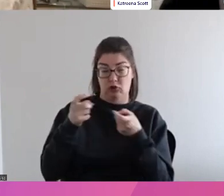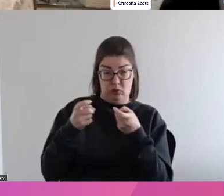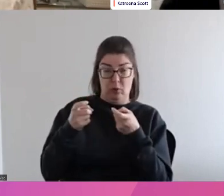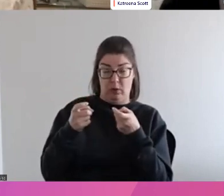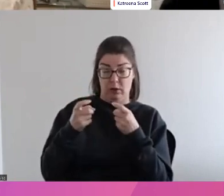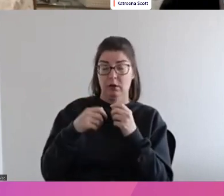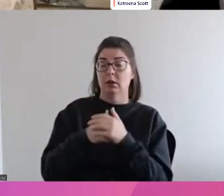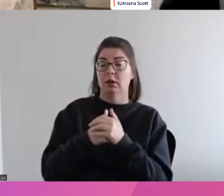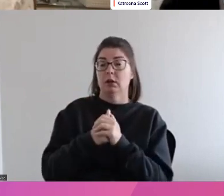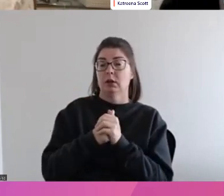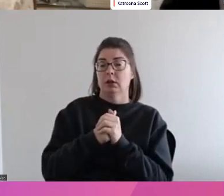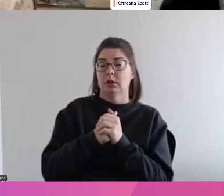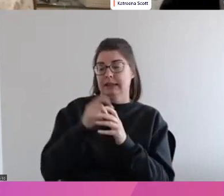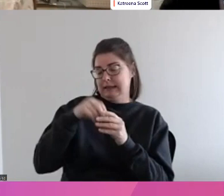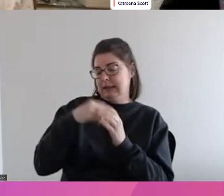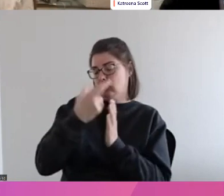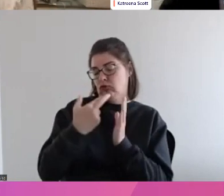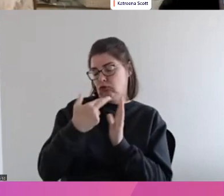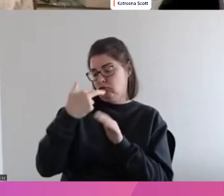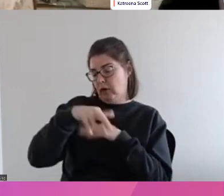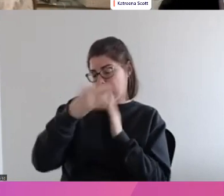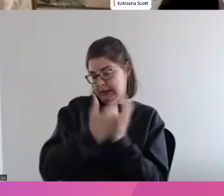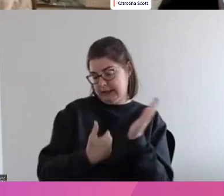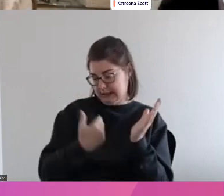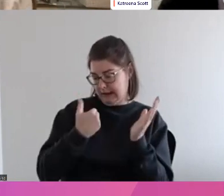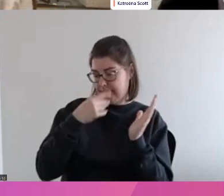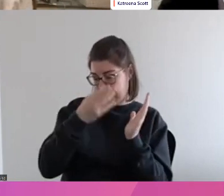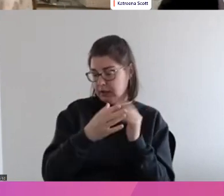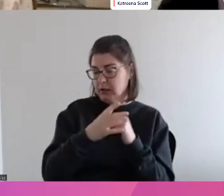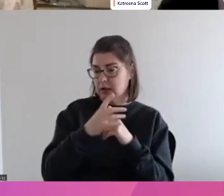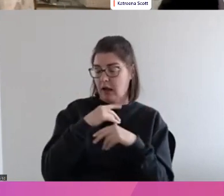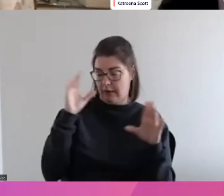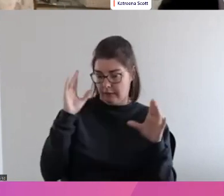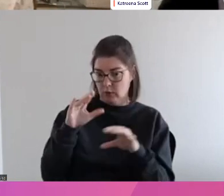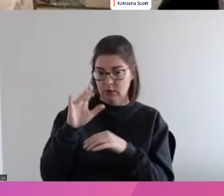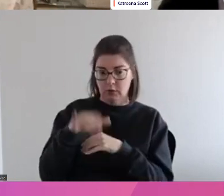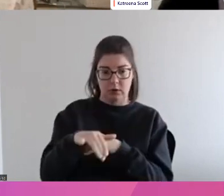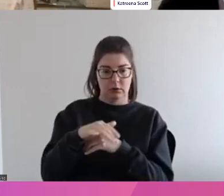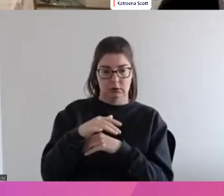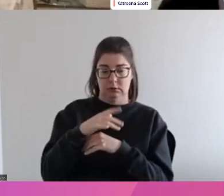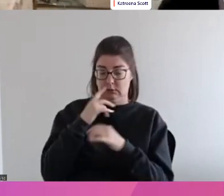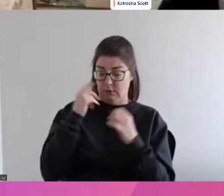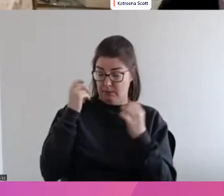traite le contrôle coercitif post-séparation. C'est dans la liste de références qu'on vous donne